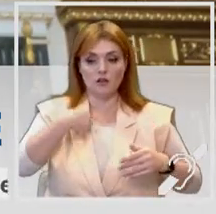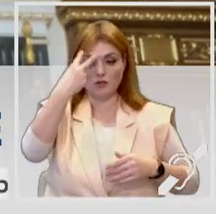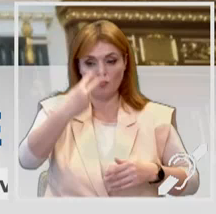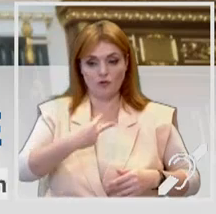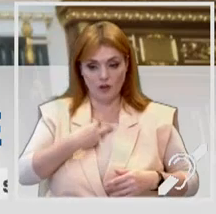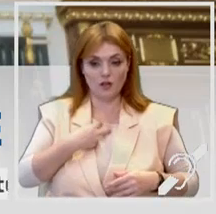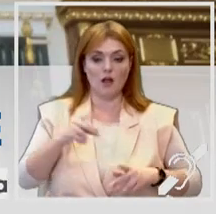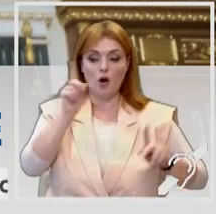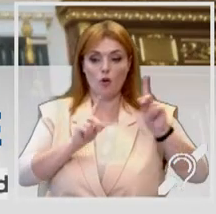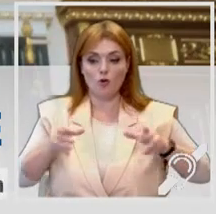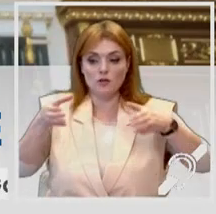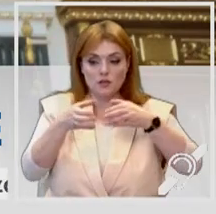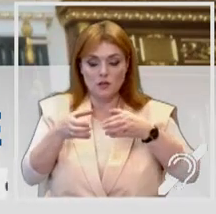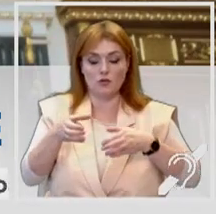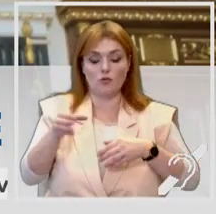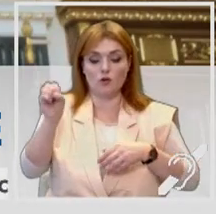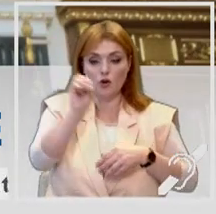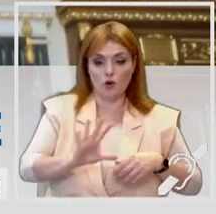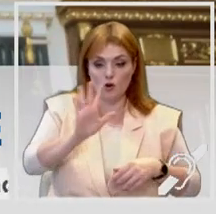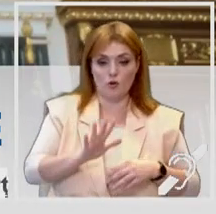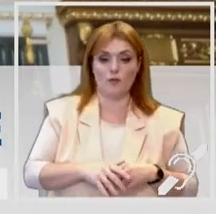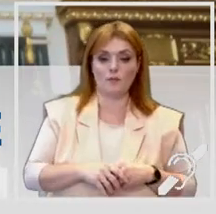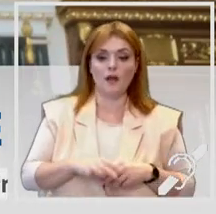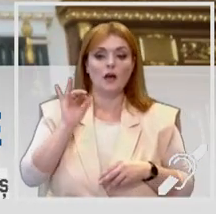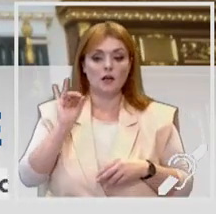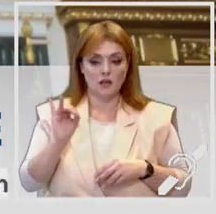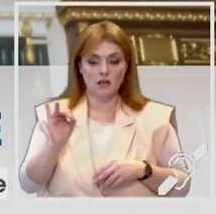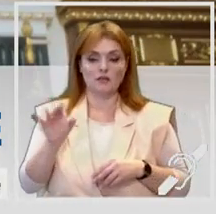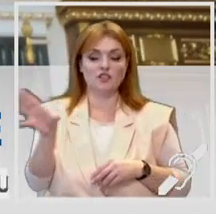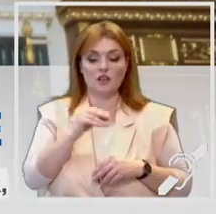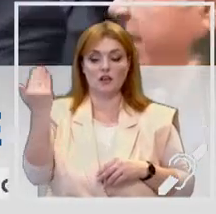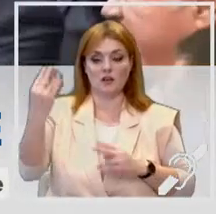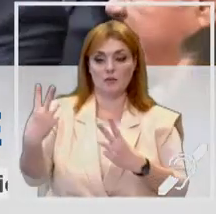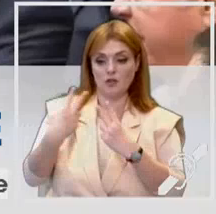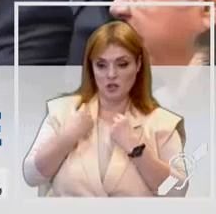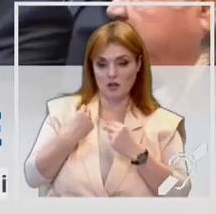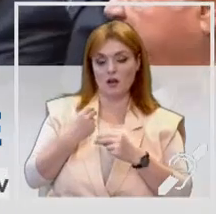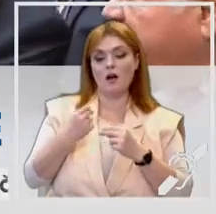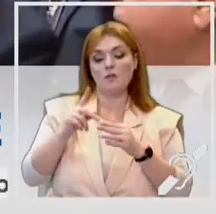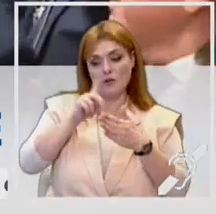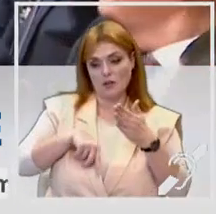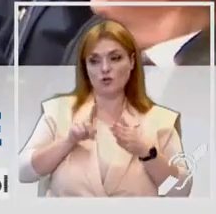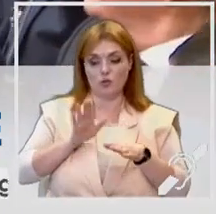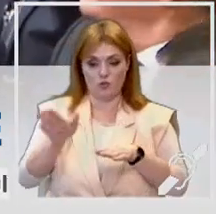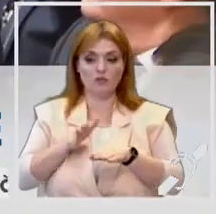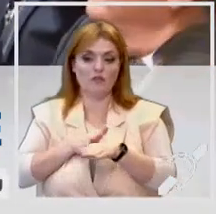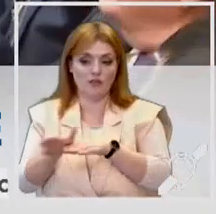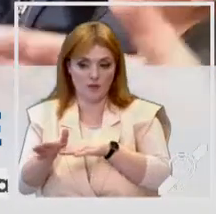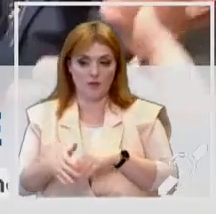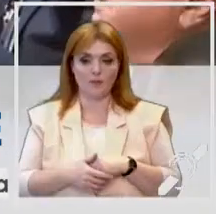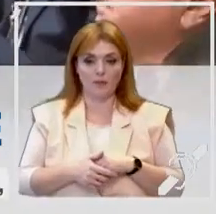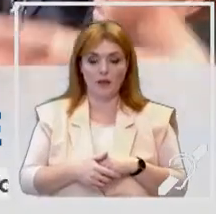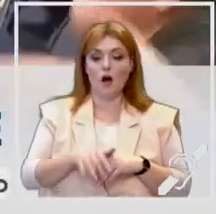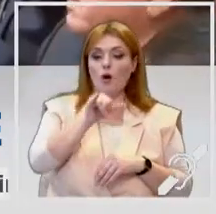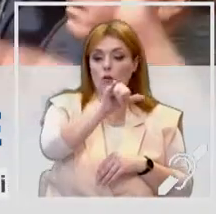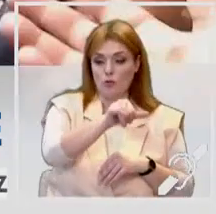І відповідні європейські обіцянки України будуть виконані. Președintele ucrainean a declarat că a avut duminică